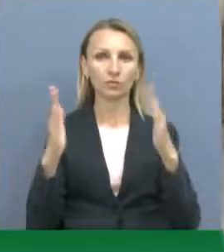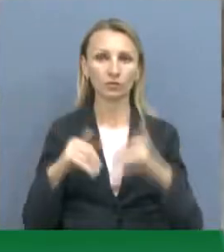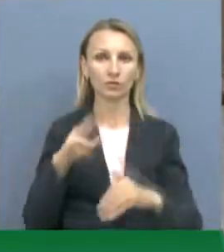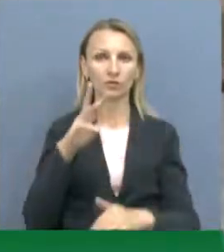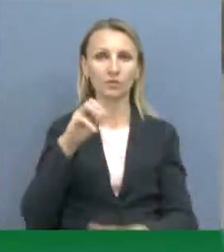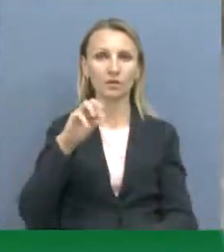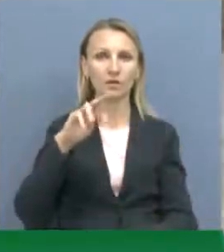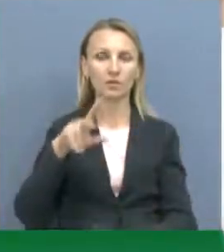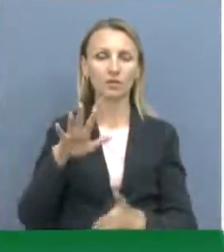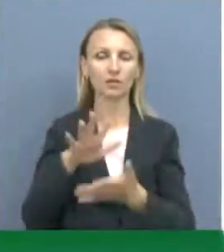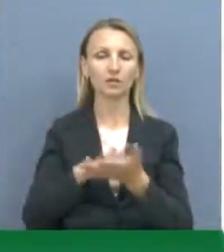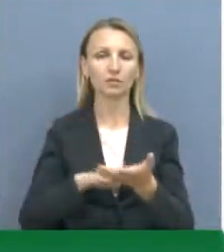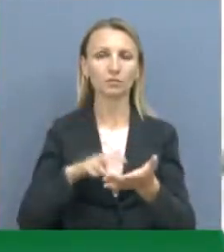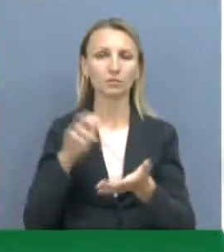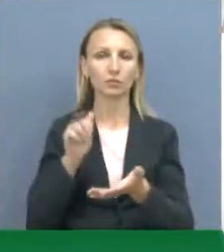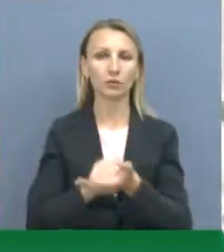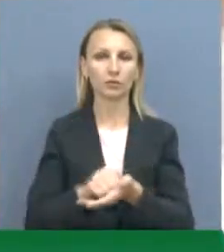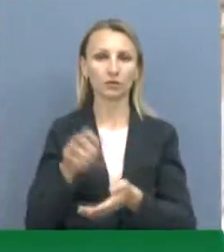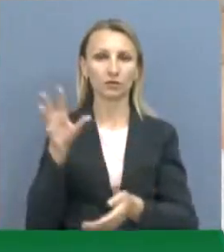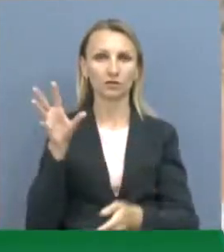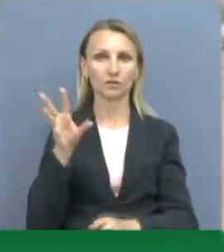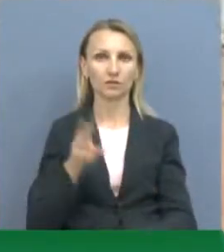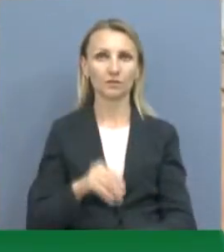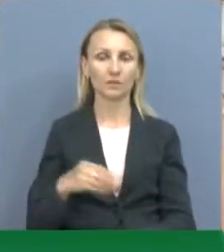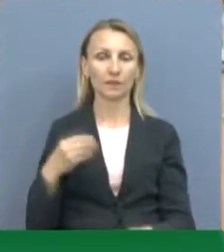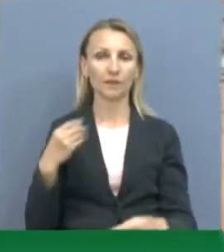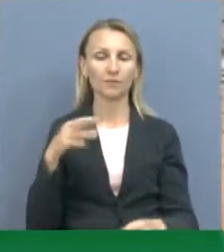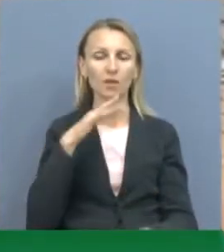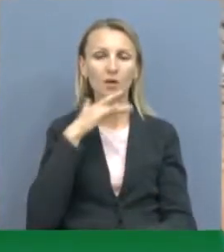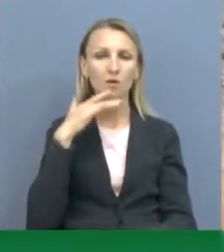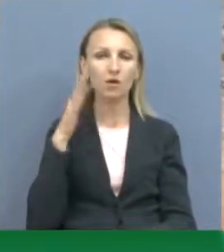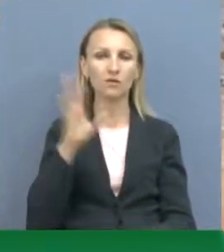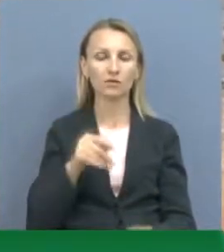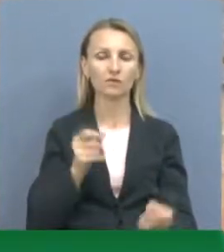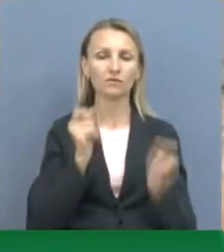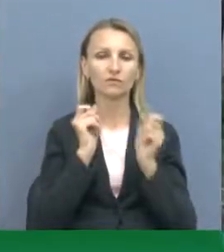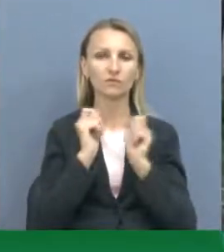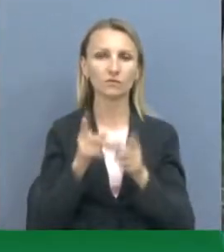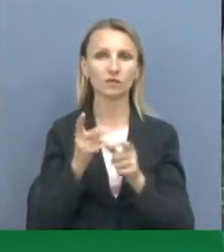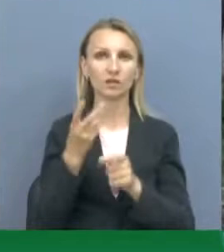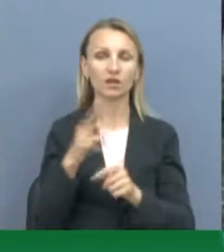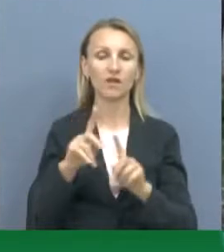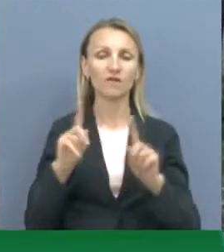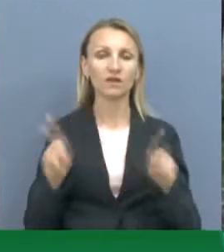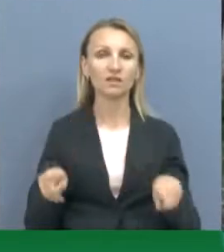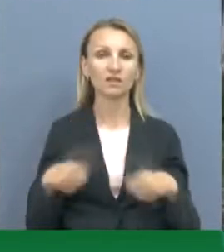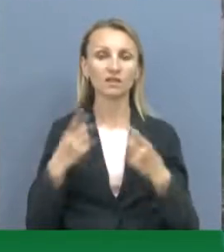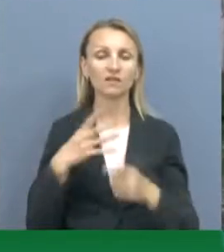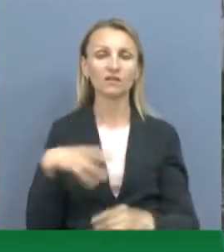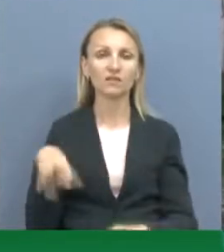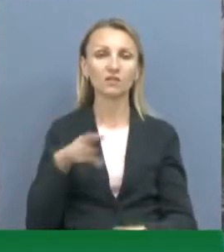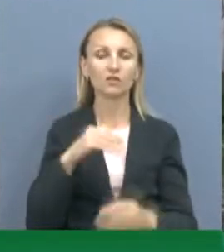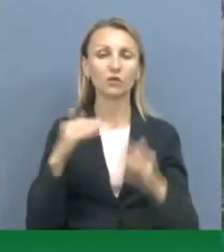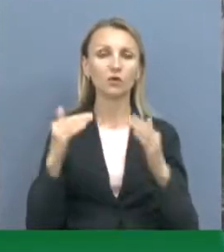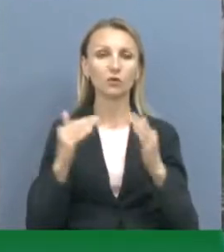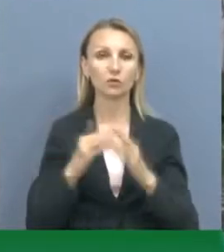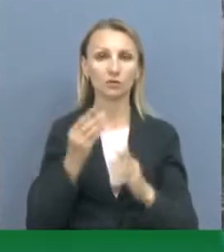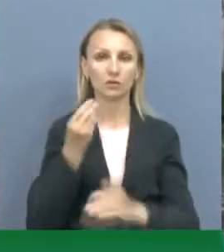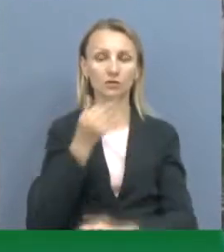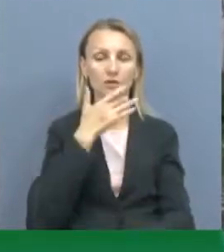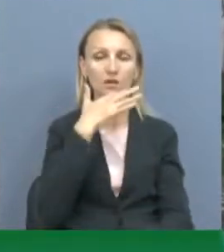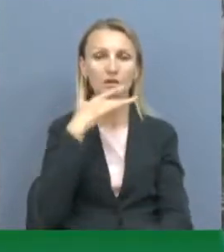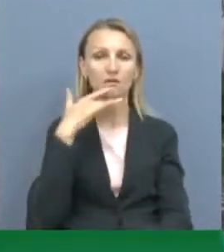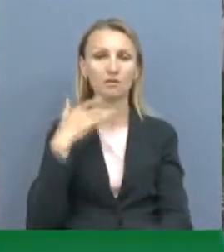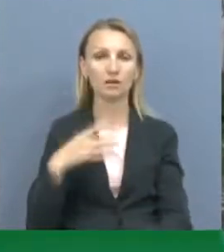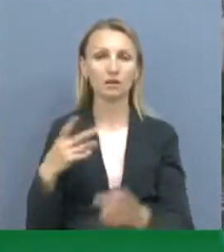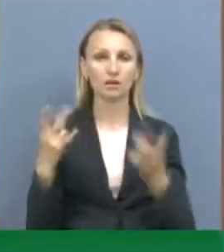непригодной для использования. Некоторые вещи пришлось выбросить. По ее словам, для восстановления всего дома потребуется немало средств.